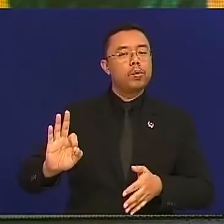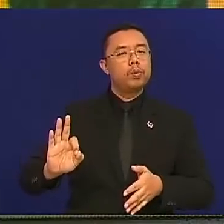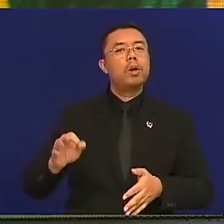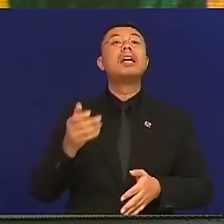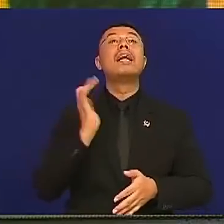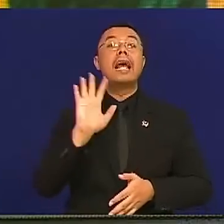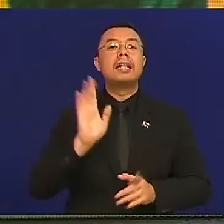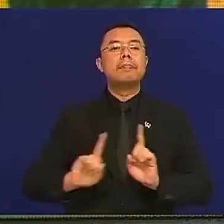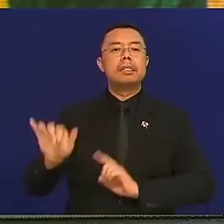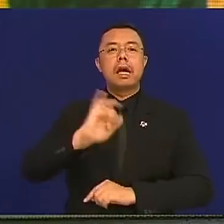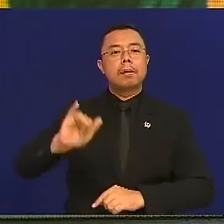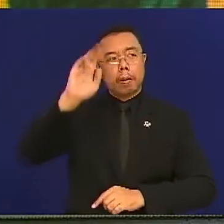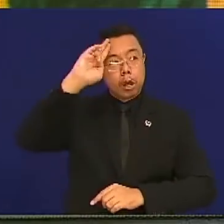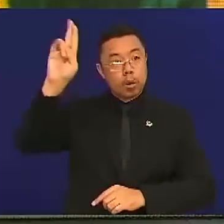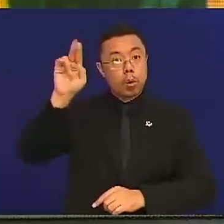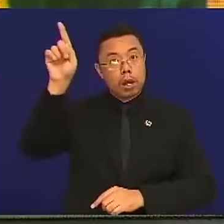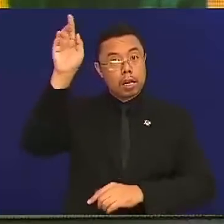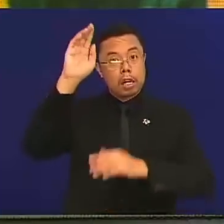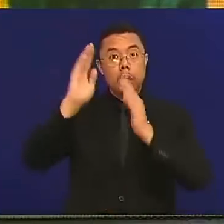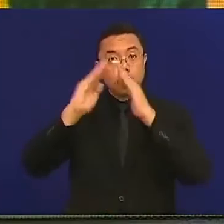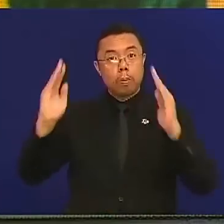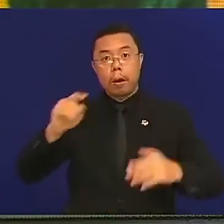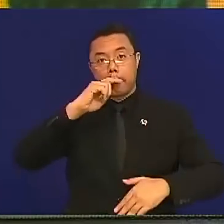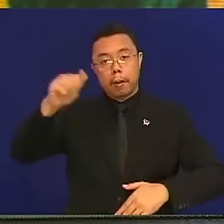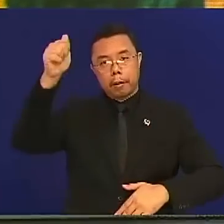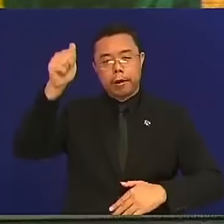akan bersama-sama dengan Tuhan di rumah Bapa.